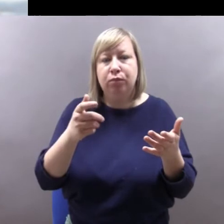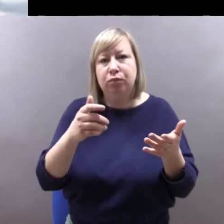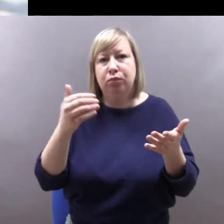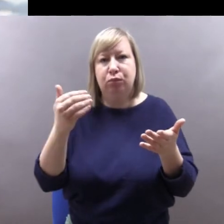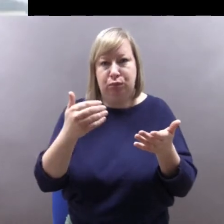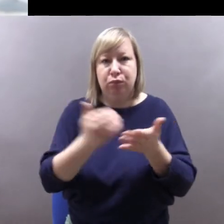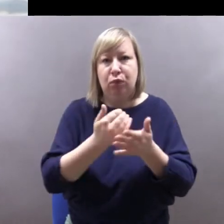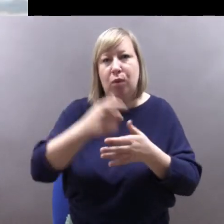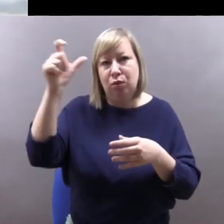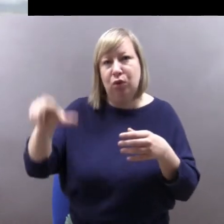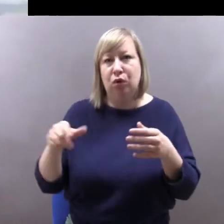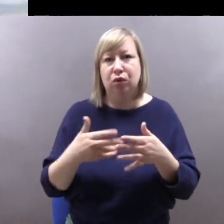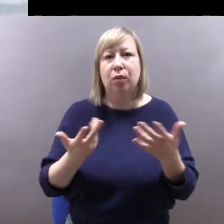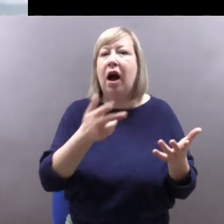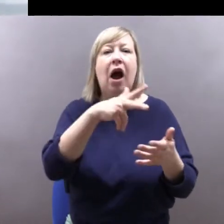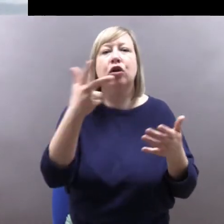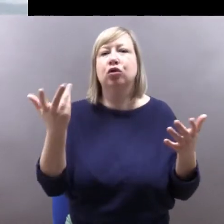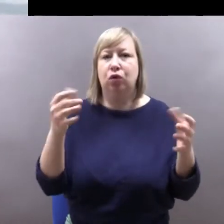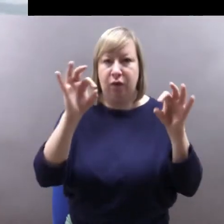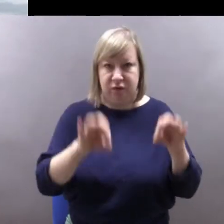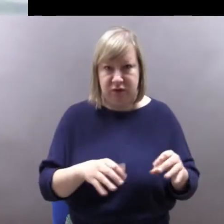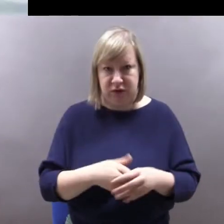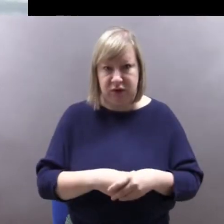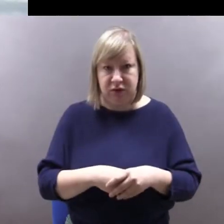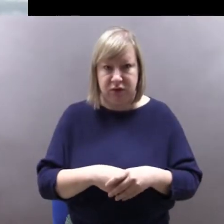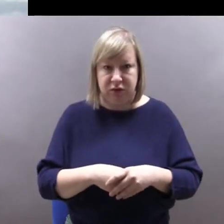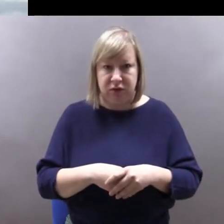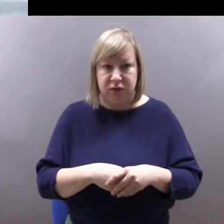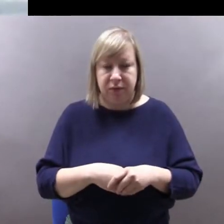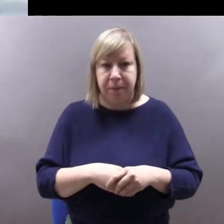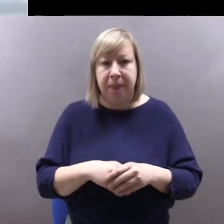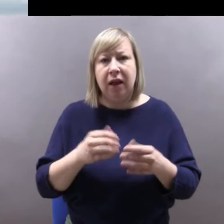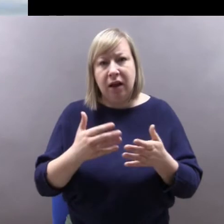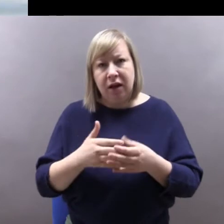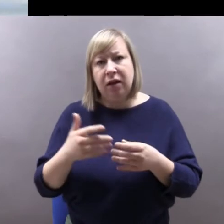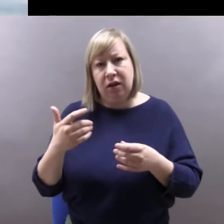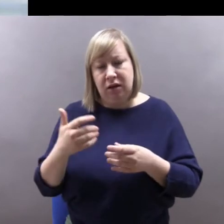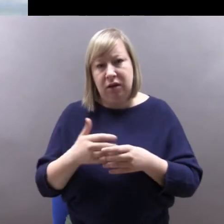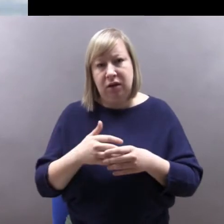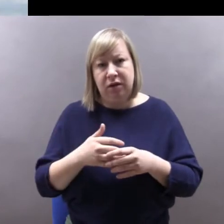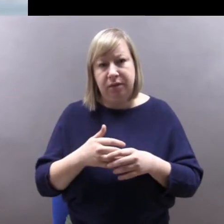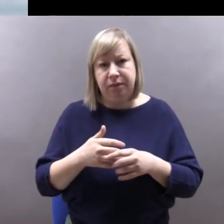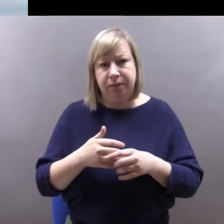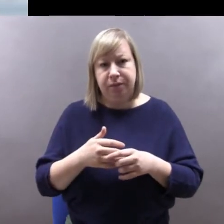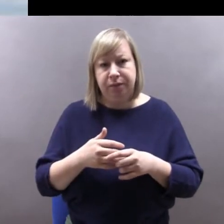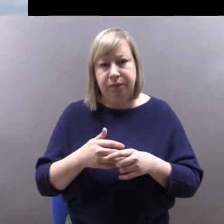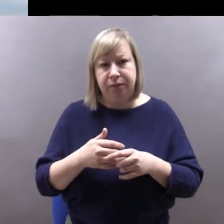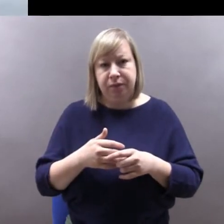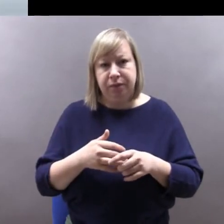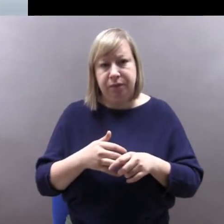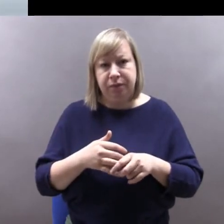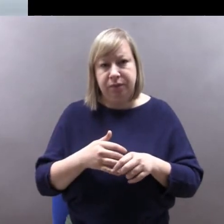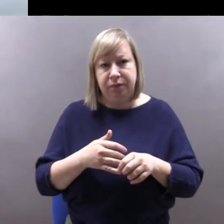za to. Jeszcze to rozwiązanie, o którym ty, Konrad, mówisz, to zdaje się, że na jakimś szkoleniu pokazywano nam, ale ono nie występuje w Polsce,